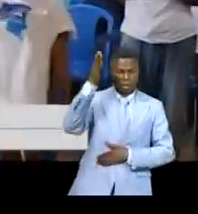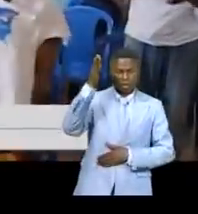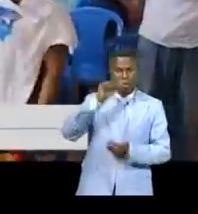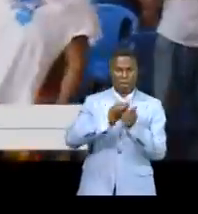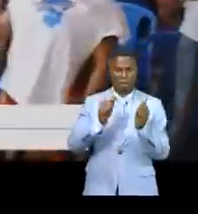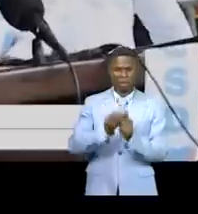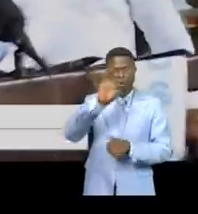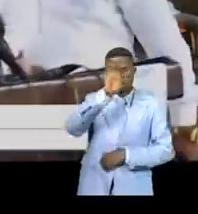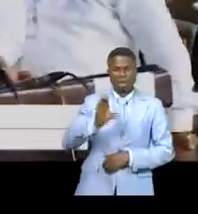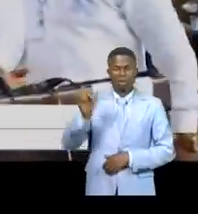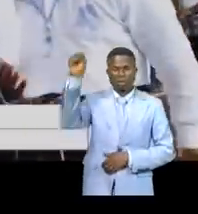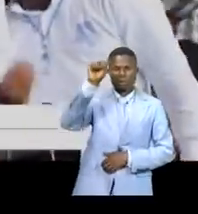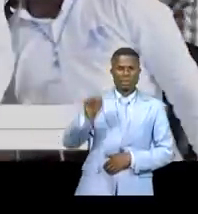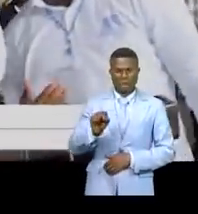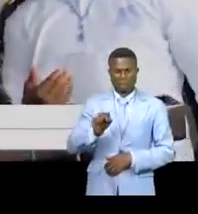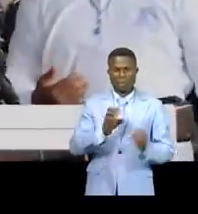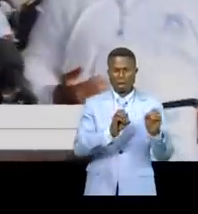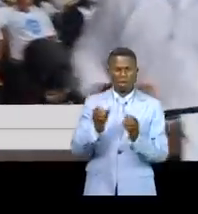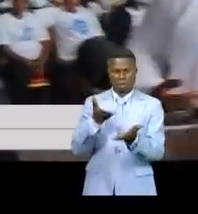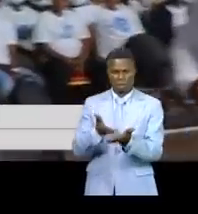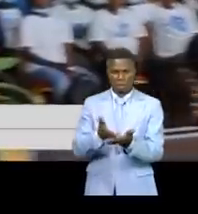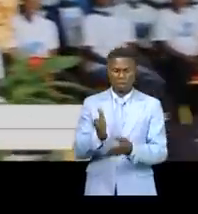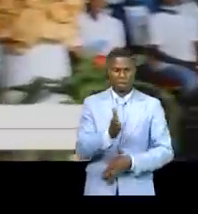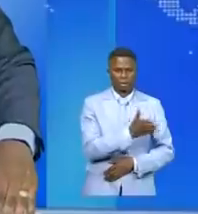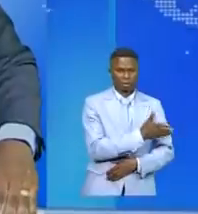la commune de Selimbao.